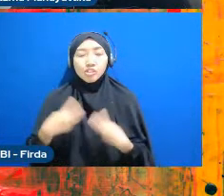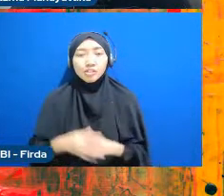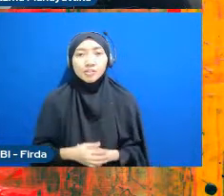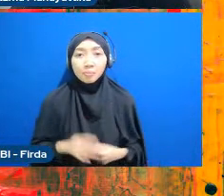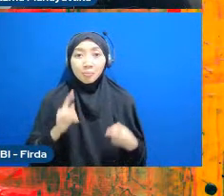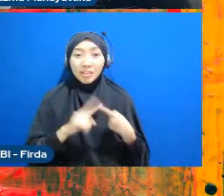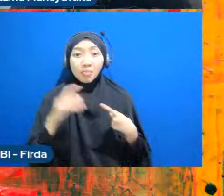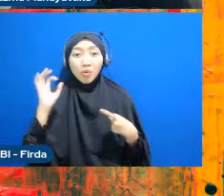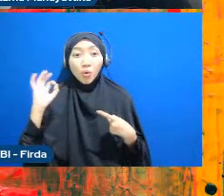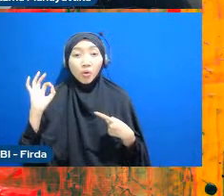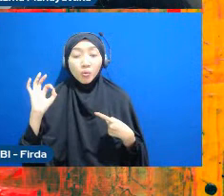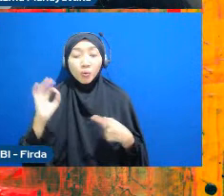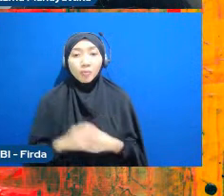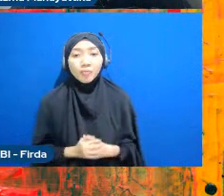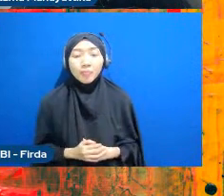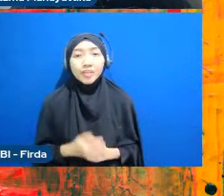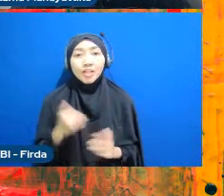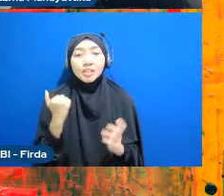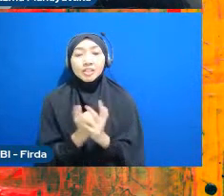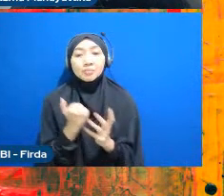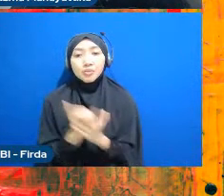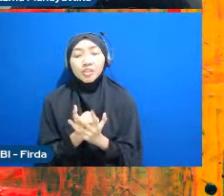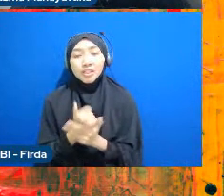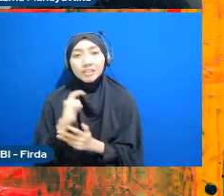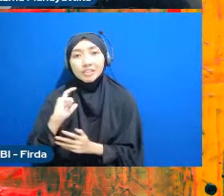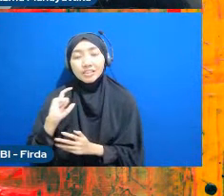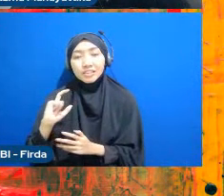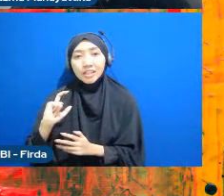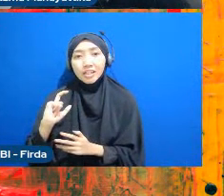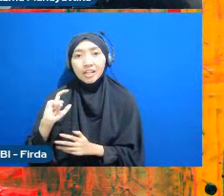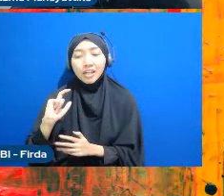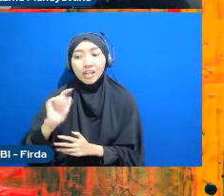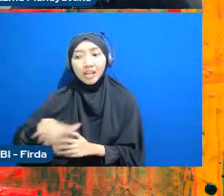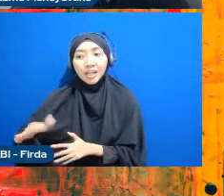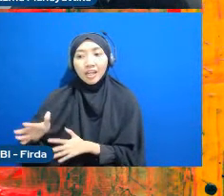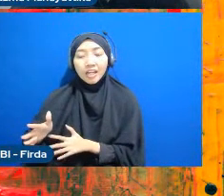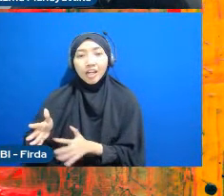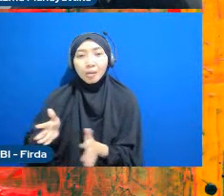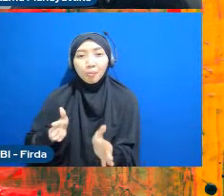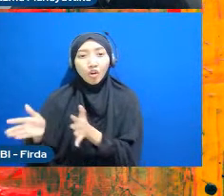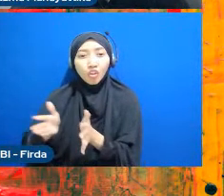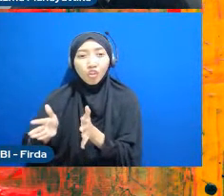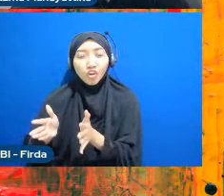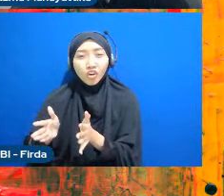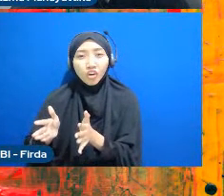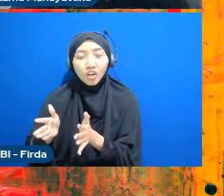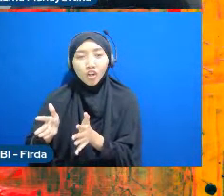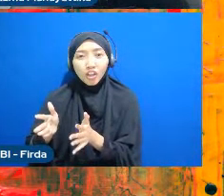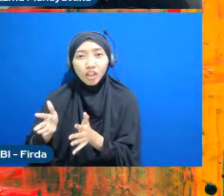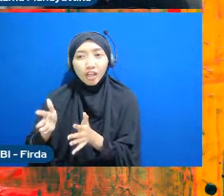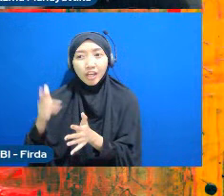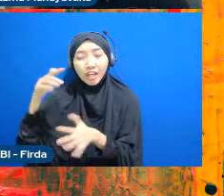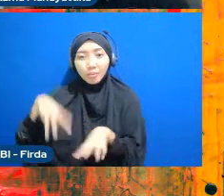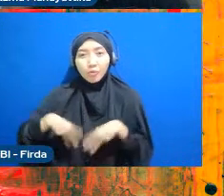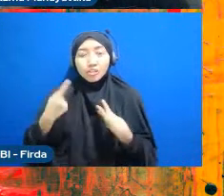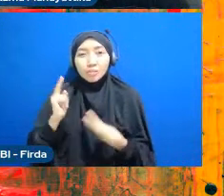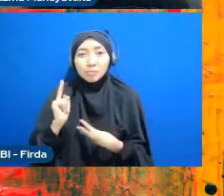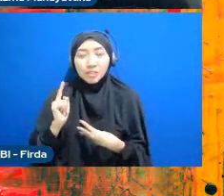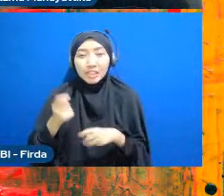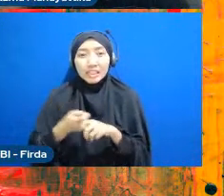Jadi sebenarnya bagaimana cara anak mengelola emosi itu lebih banyak belajar di rumah. Kenapa? Karena anak